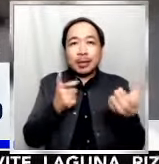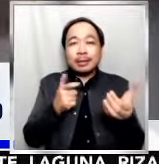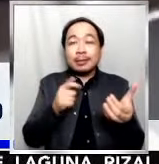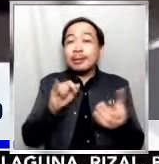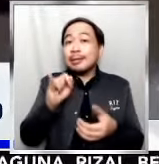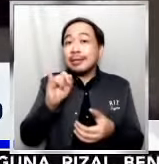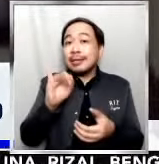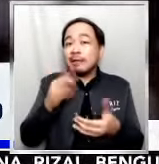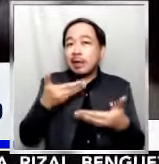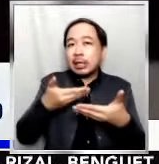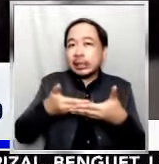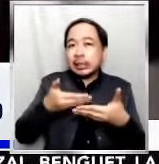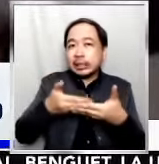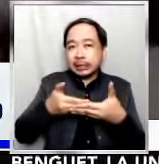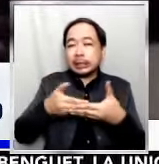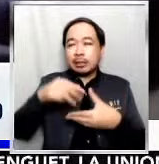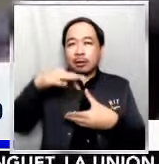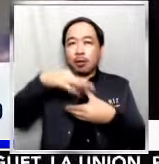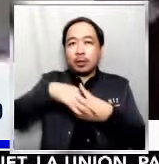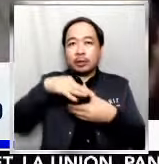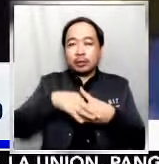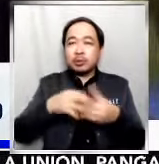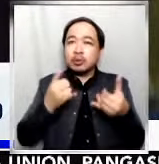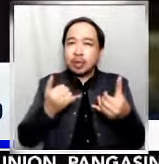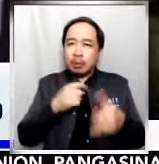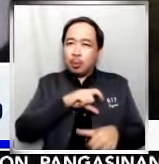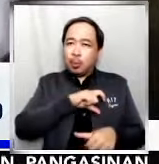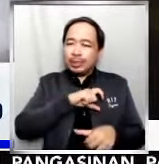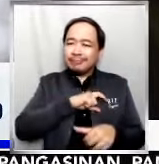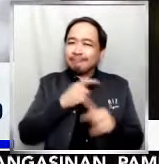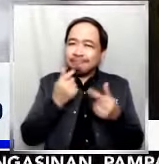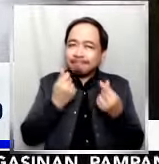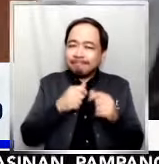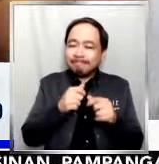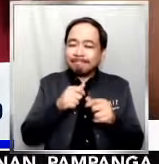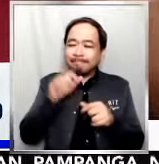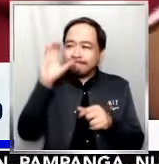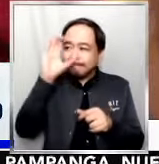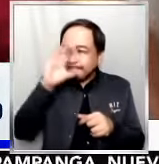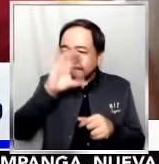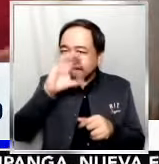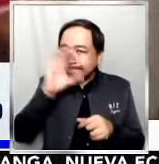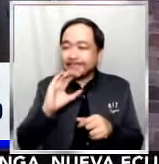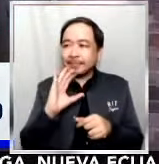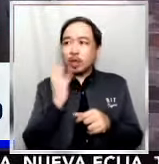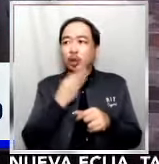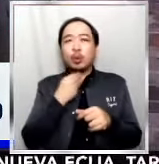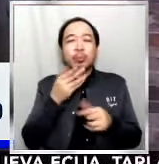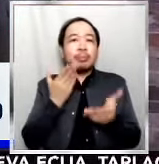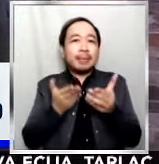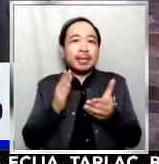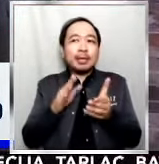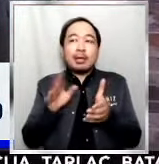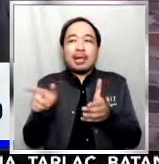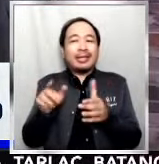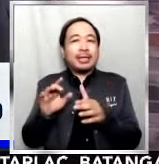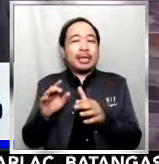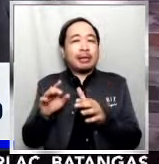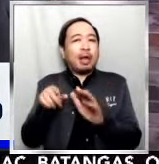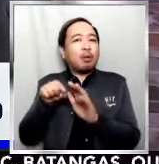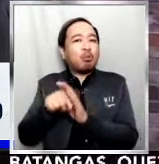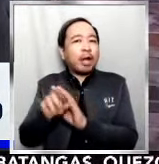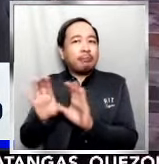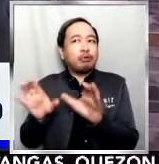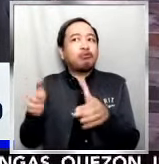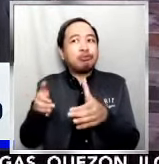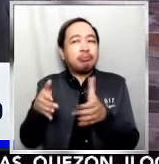kanilang operasyon laban dito. Posible rin daw na para rin ito sa mga organized crime group. Persistent yung pagbili nila ng